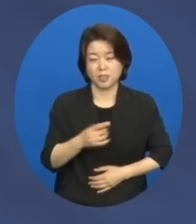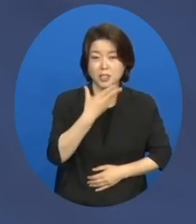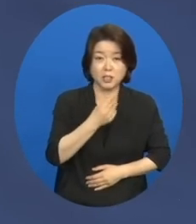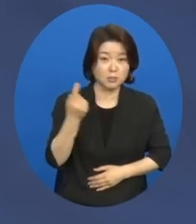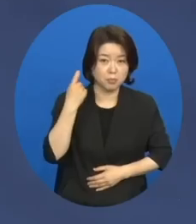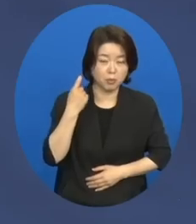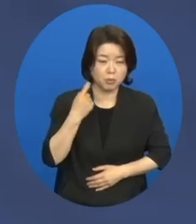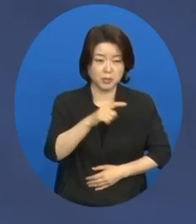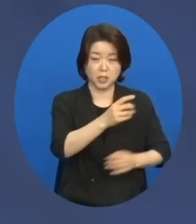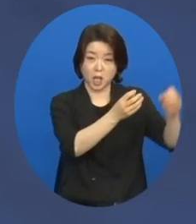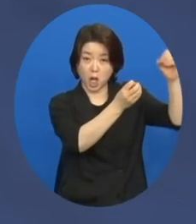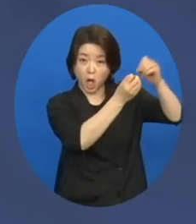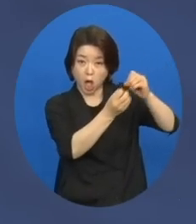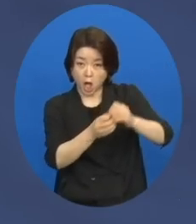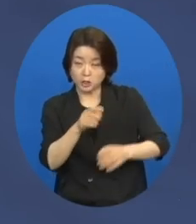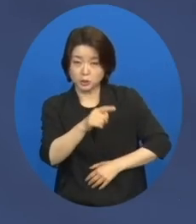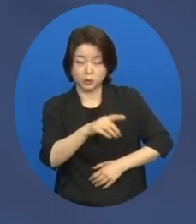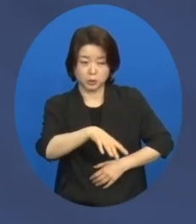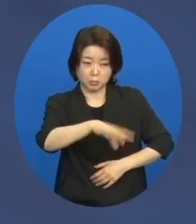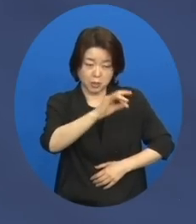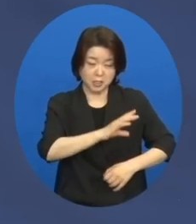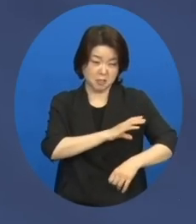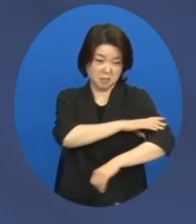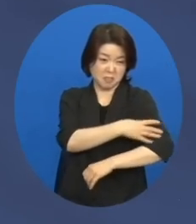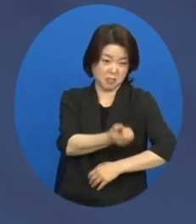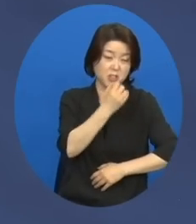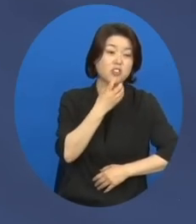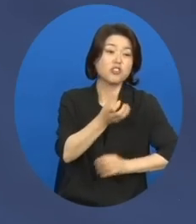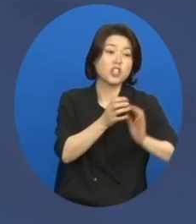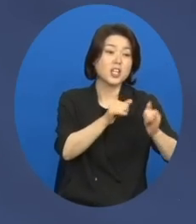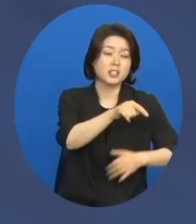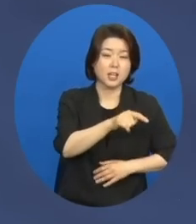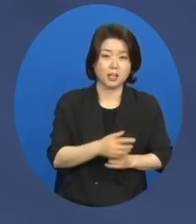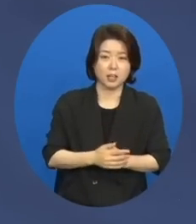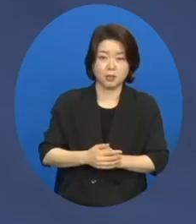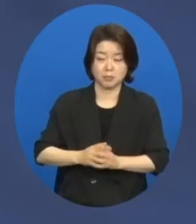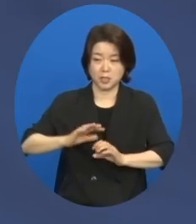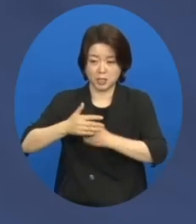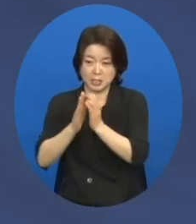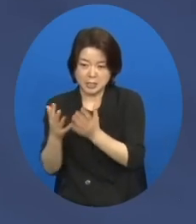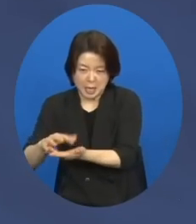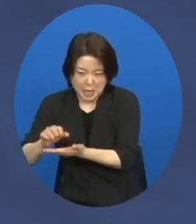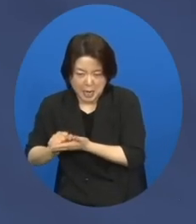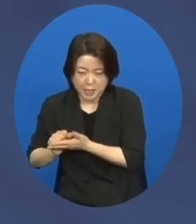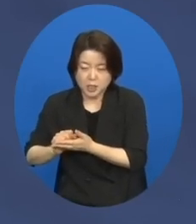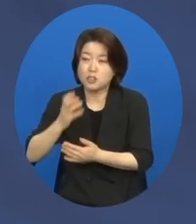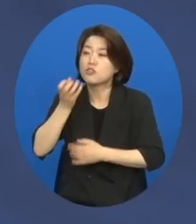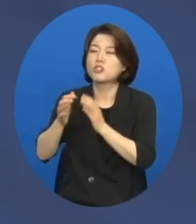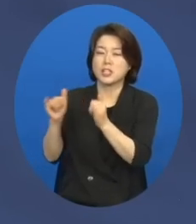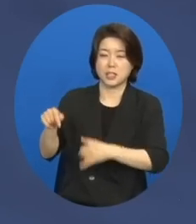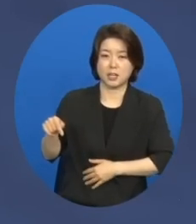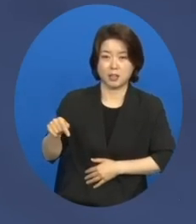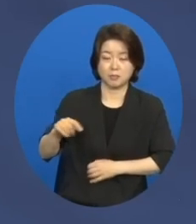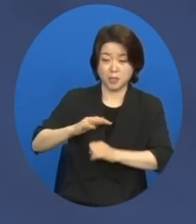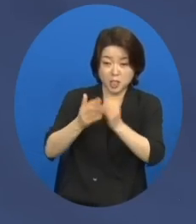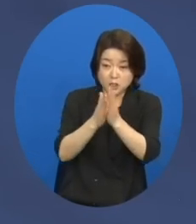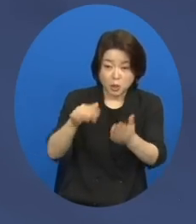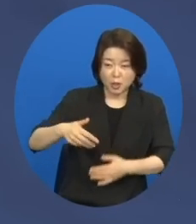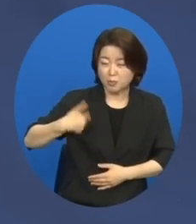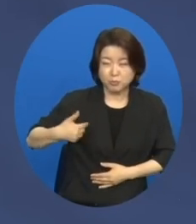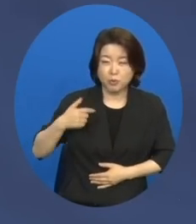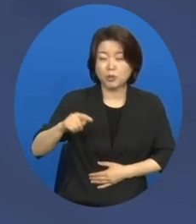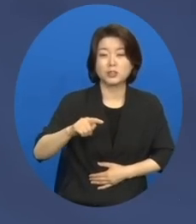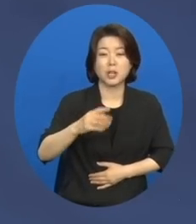저 전통적인 먼저 기득권자였던 유대인들에게나, 성경을 끌어안고 사는 유대인들에게나, 성경 성자도 모르는